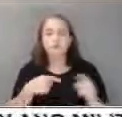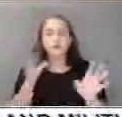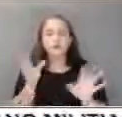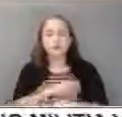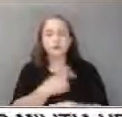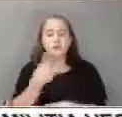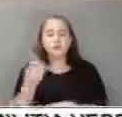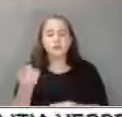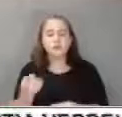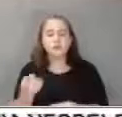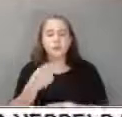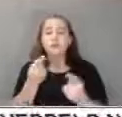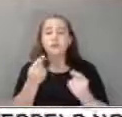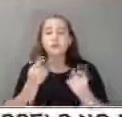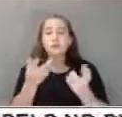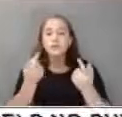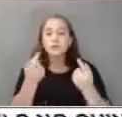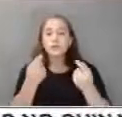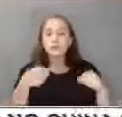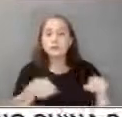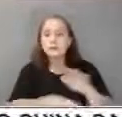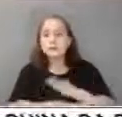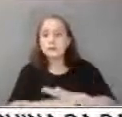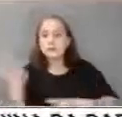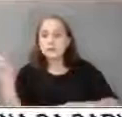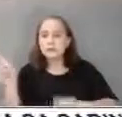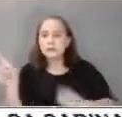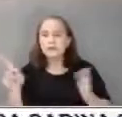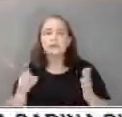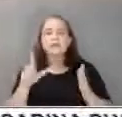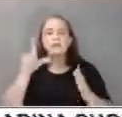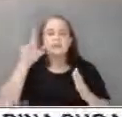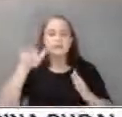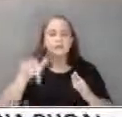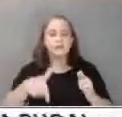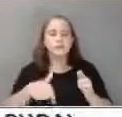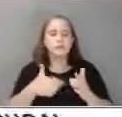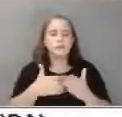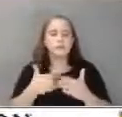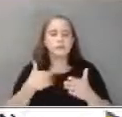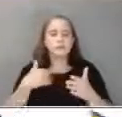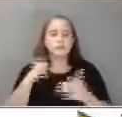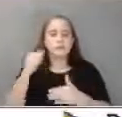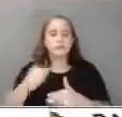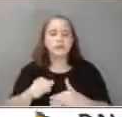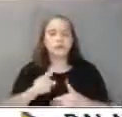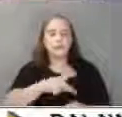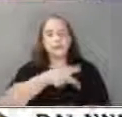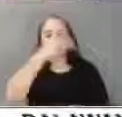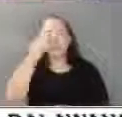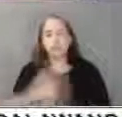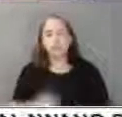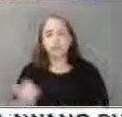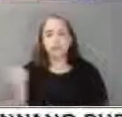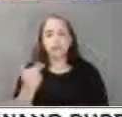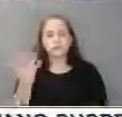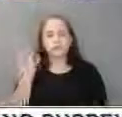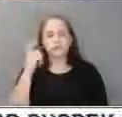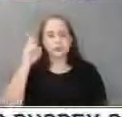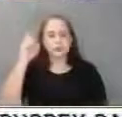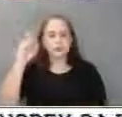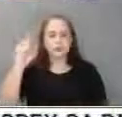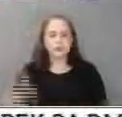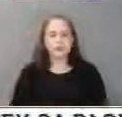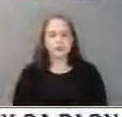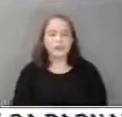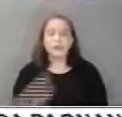isang caliber 22 at Black Widow 9mm handgun, habang isa sa kanila ay una nang nasangkot sa illegal na droga. Ayon sa mga suspect,